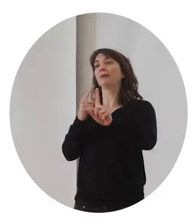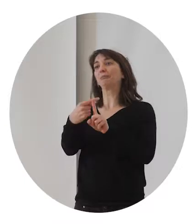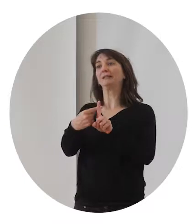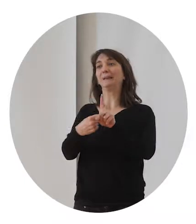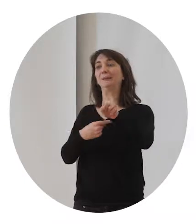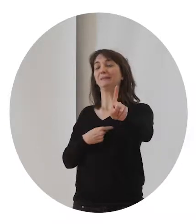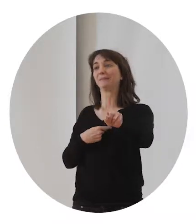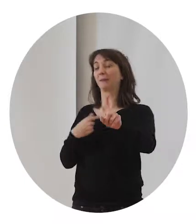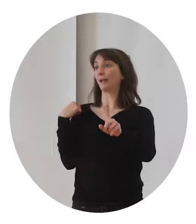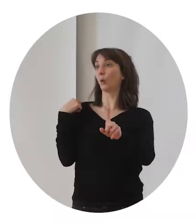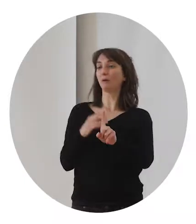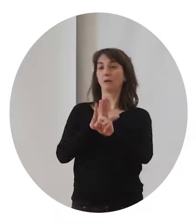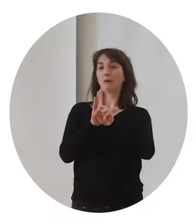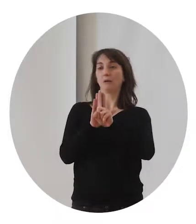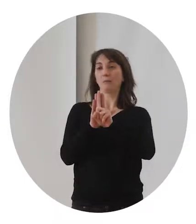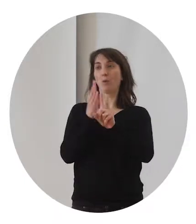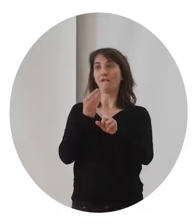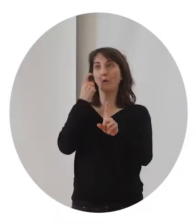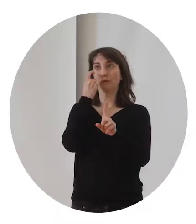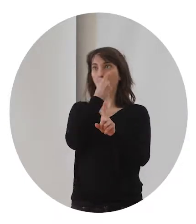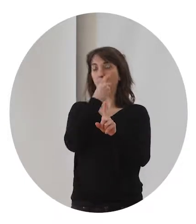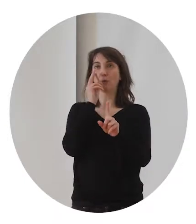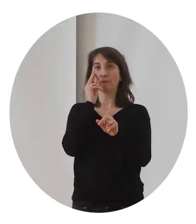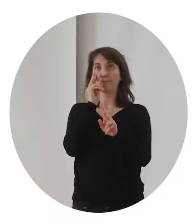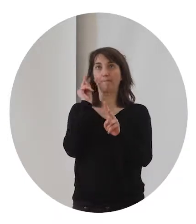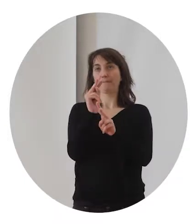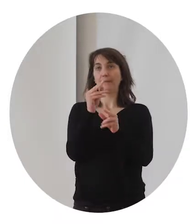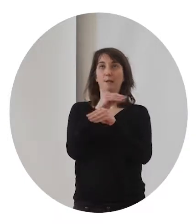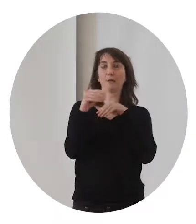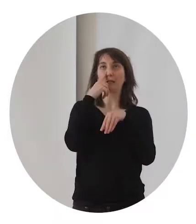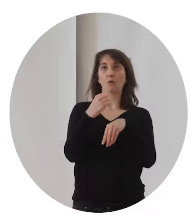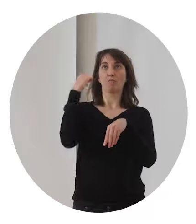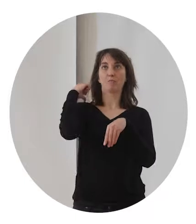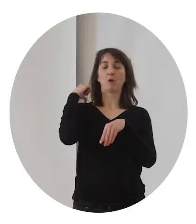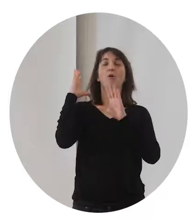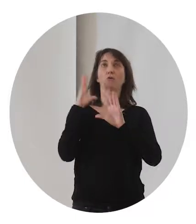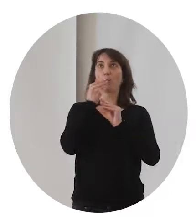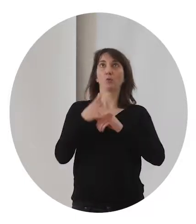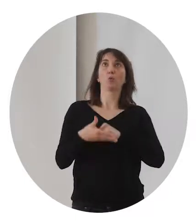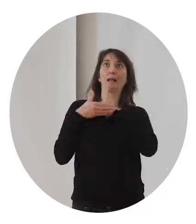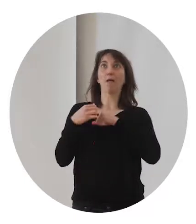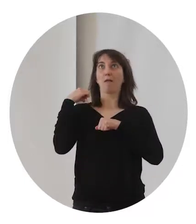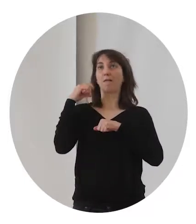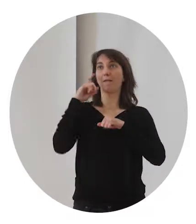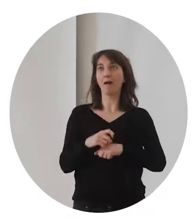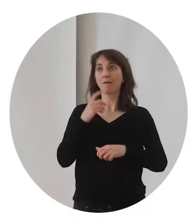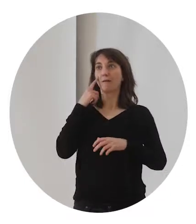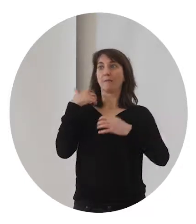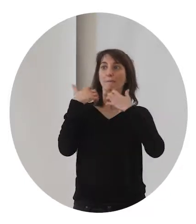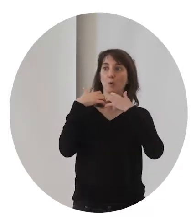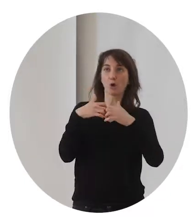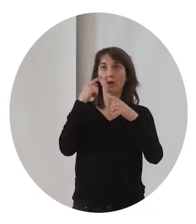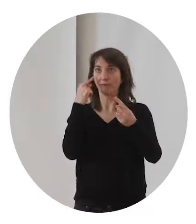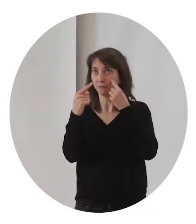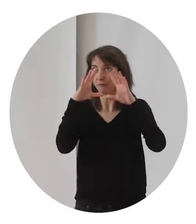la fixation du regard. L'enfant, ça va le sécuriser dans sa posture et ensuite, il va pouvoir expérimenter au niveau moteur